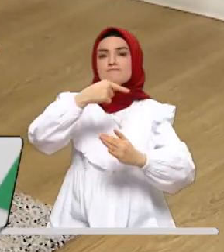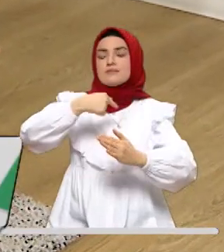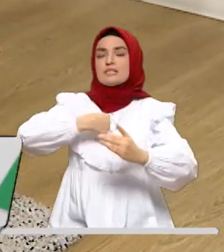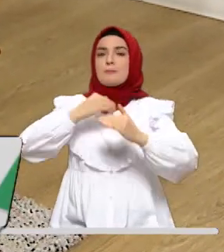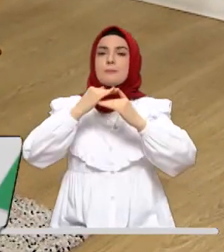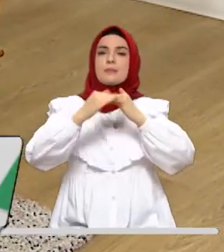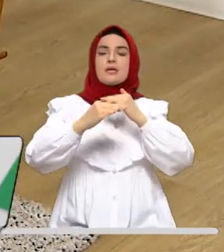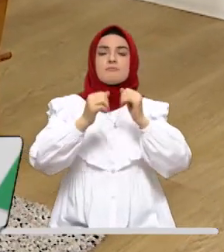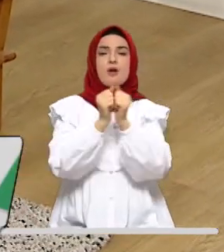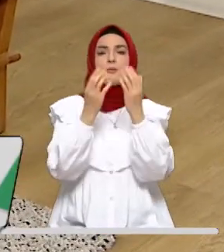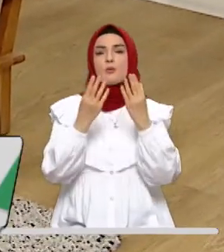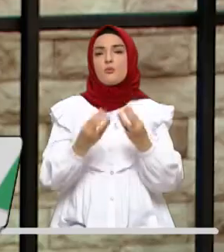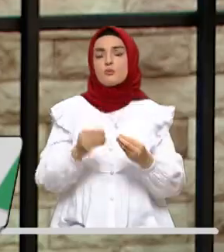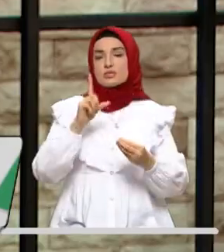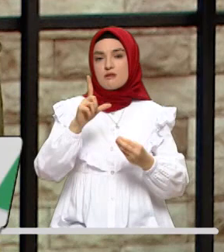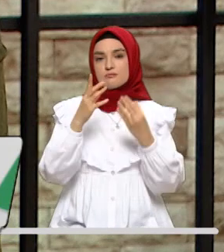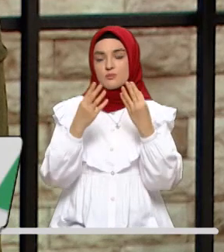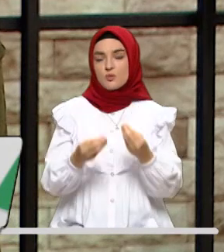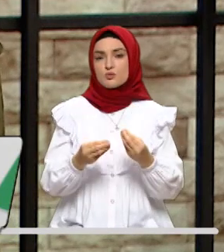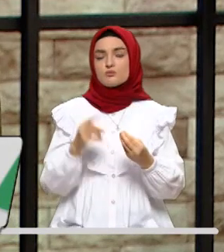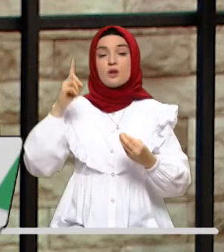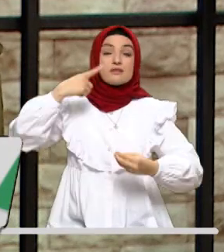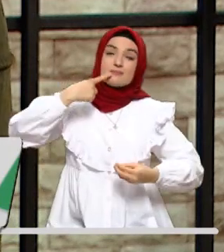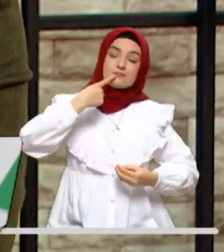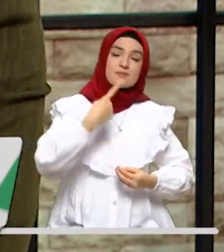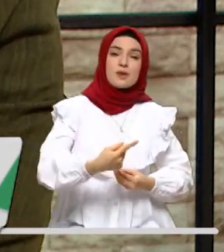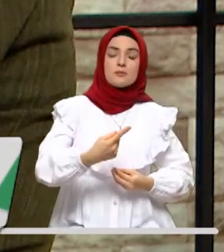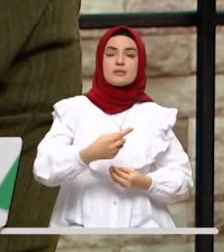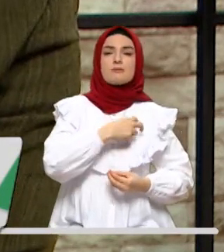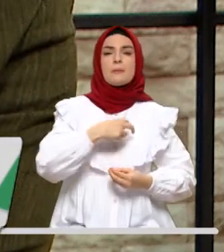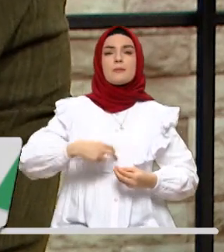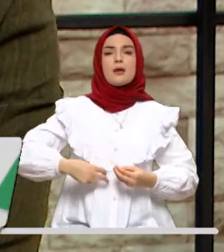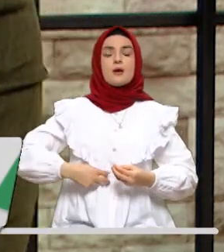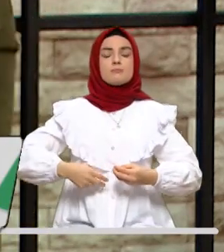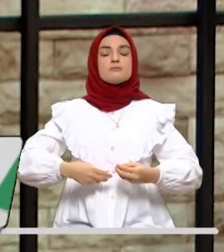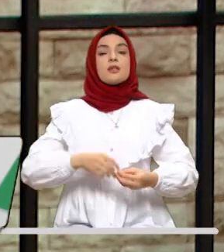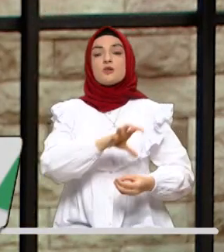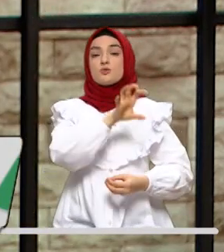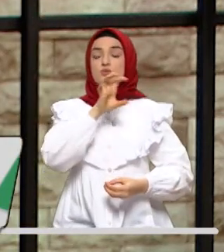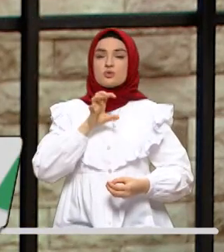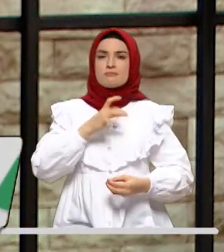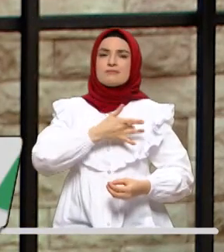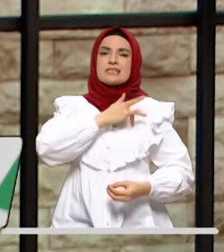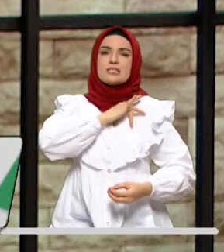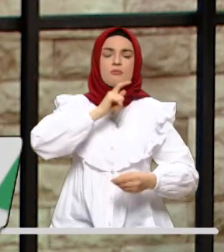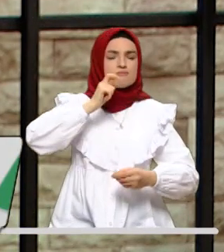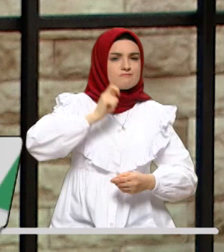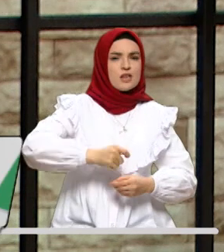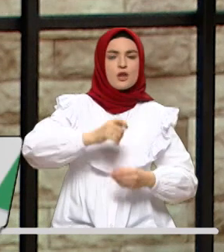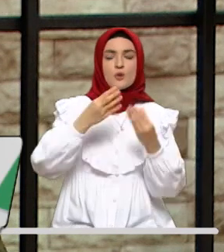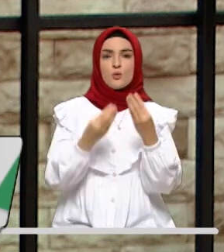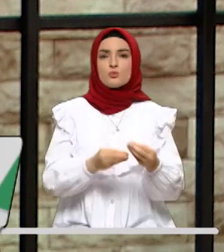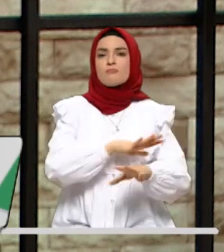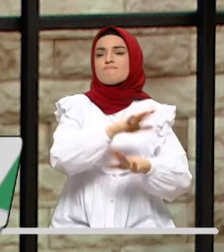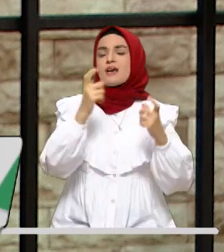milletimizin bir ve beraber olması gerektiğini, Allah'ın emrinin, peygamberin sünnetinin, imanın bir gereği olduğunu